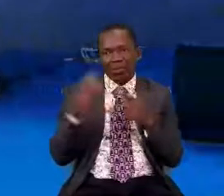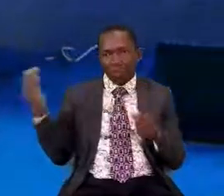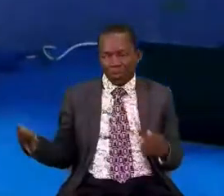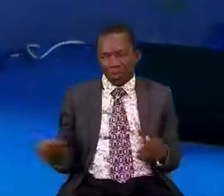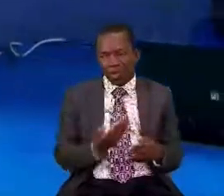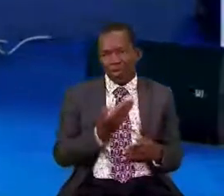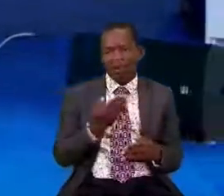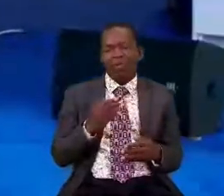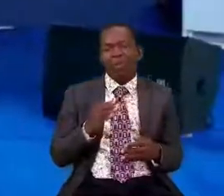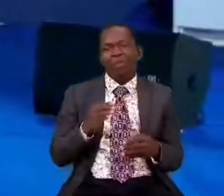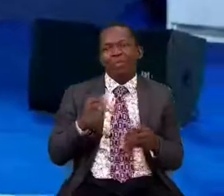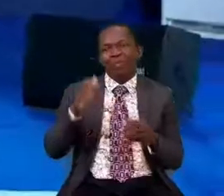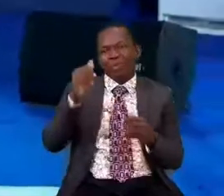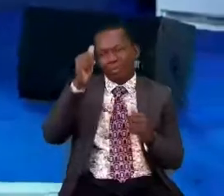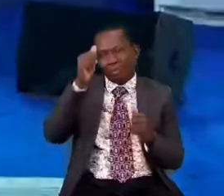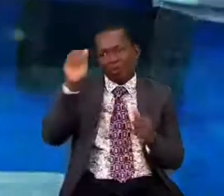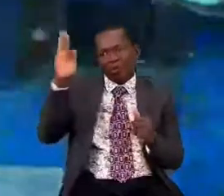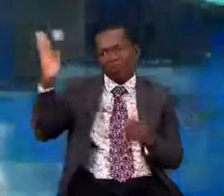Que Dieu vous bénisse.